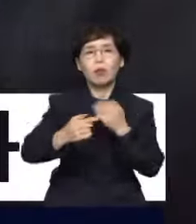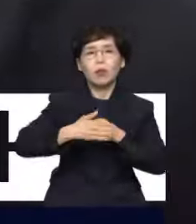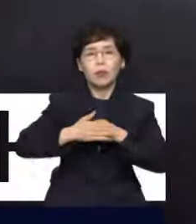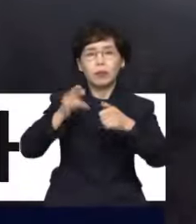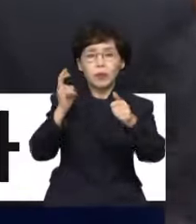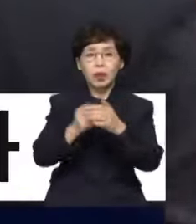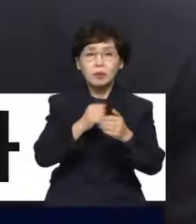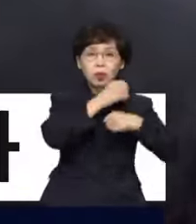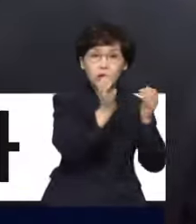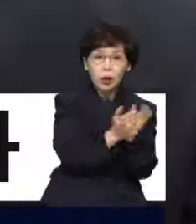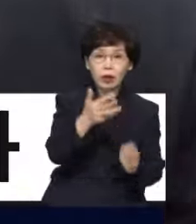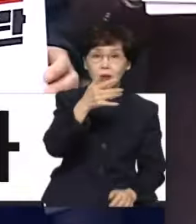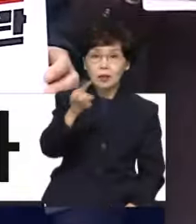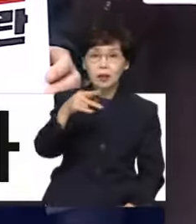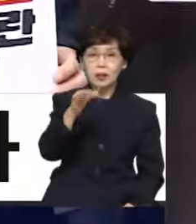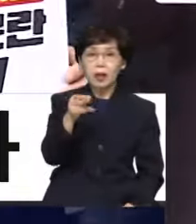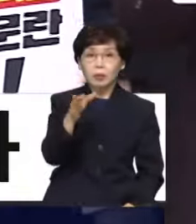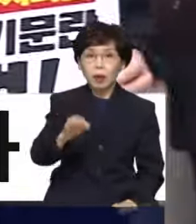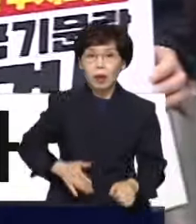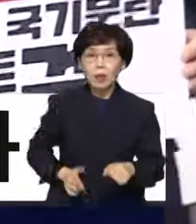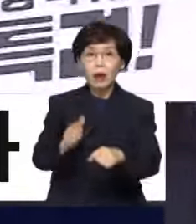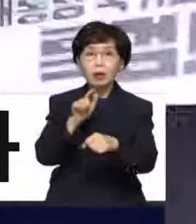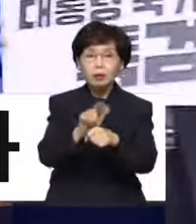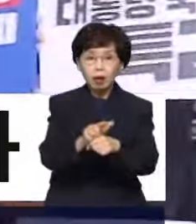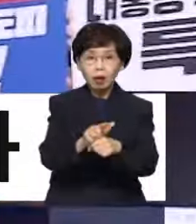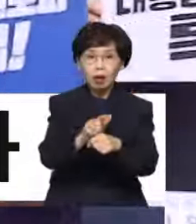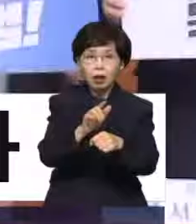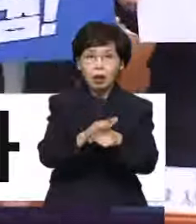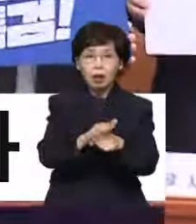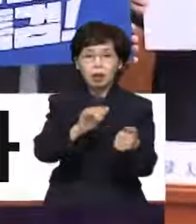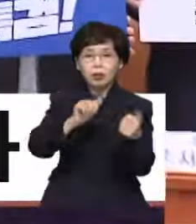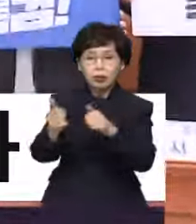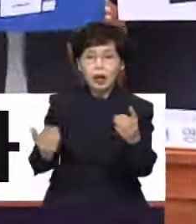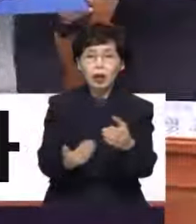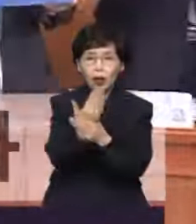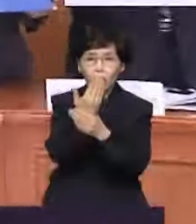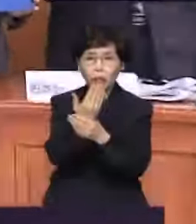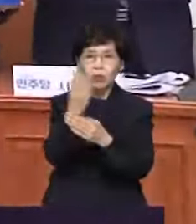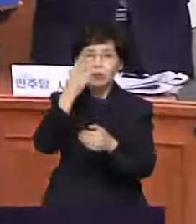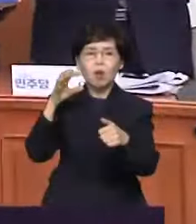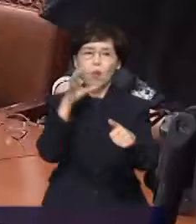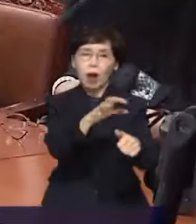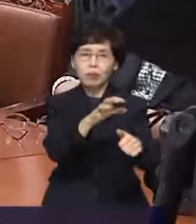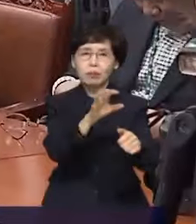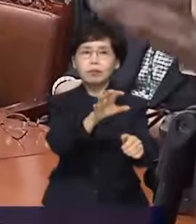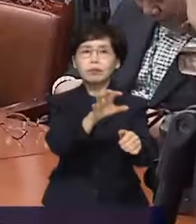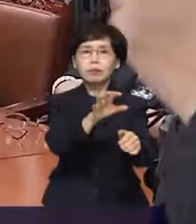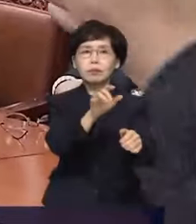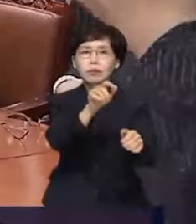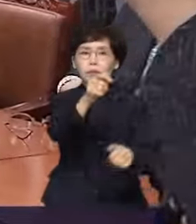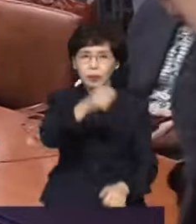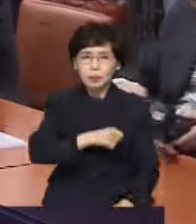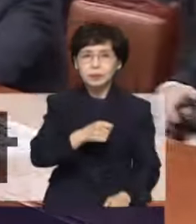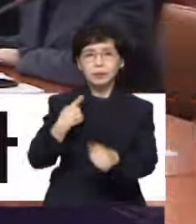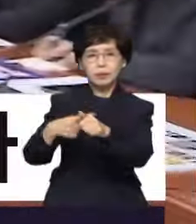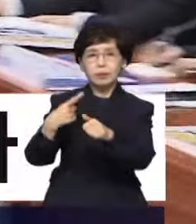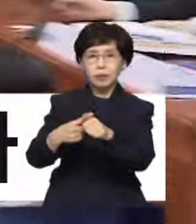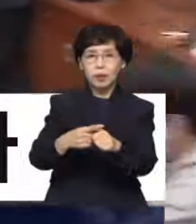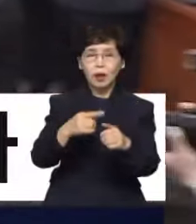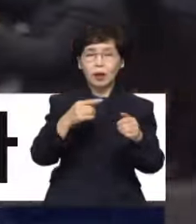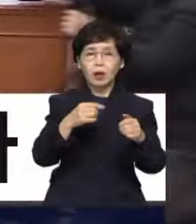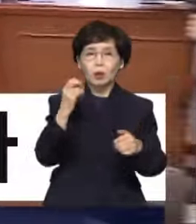해병대 최상병 순직 사건 수사 외압 의혹을 고리로 집중 공세를 폈습니다. 이 대표 등 지도부는 충남